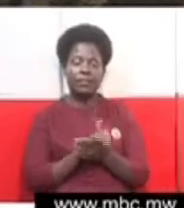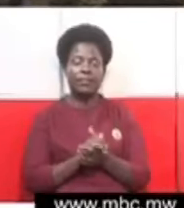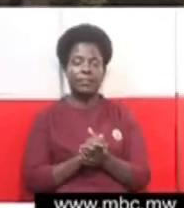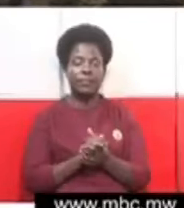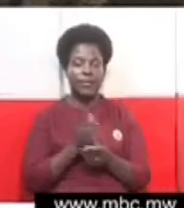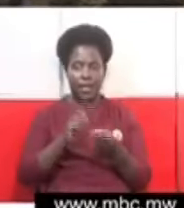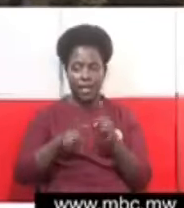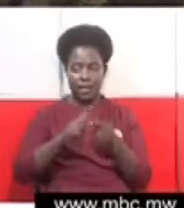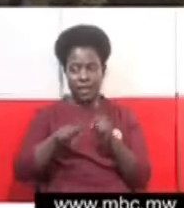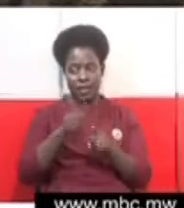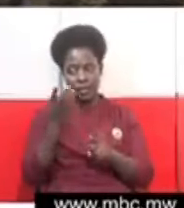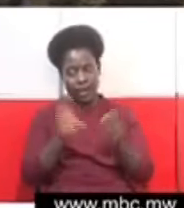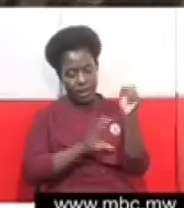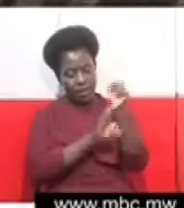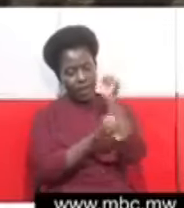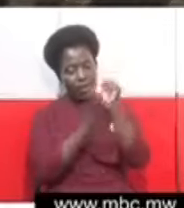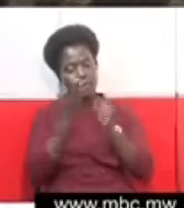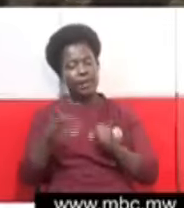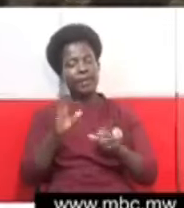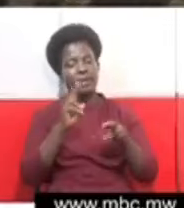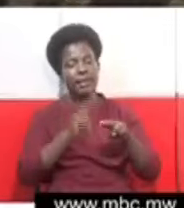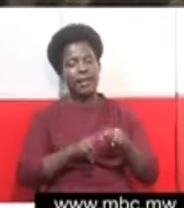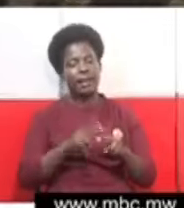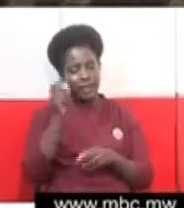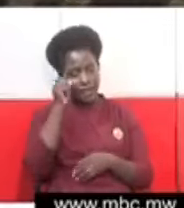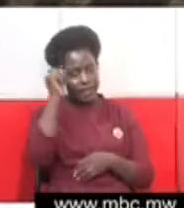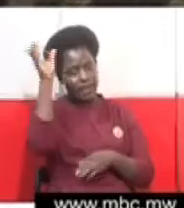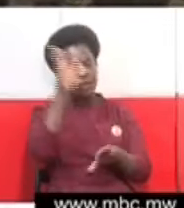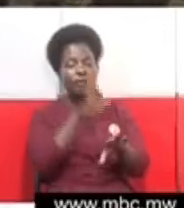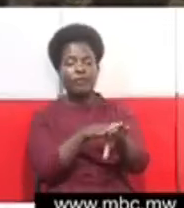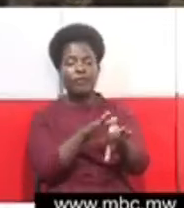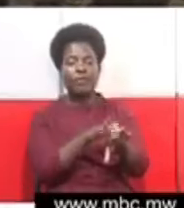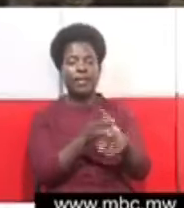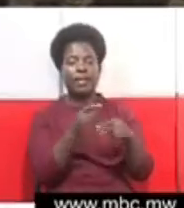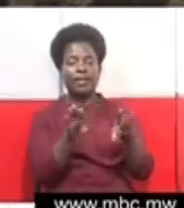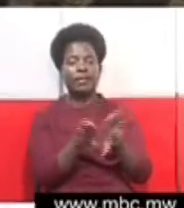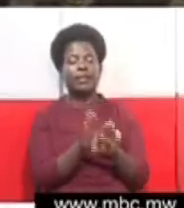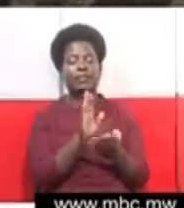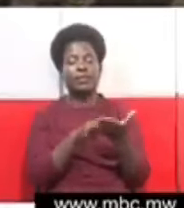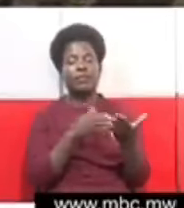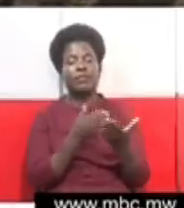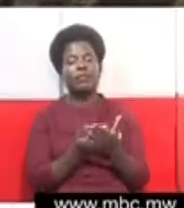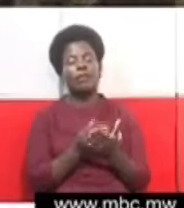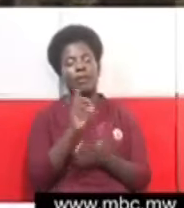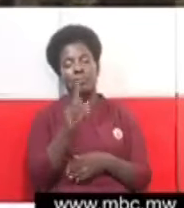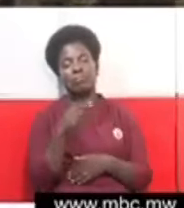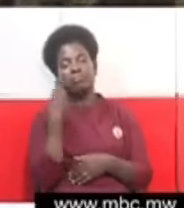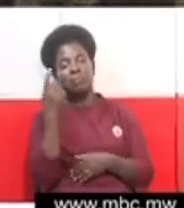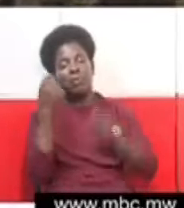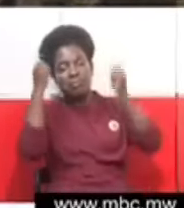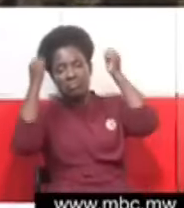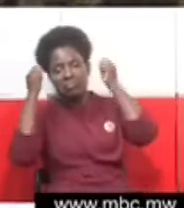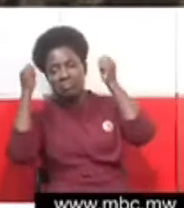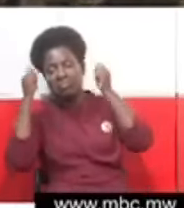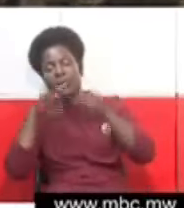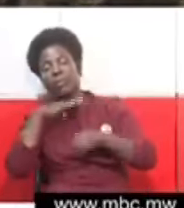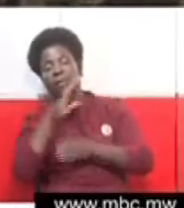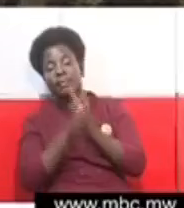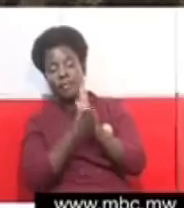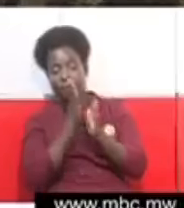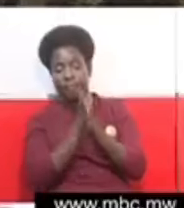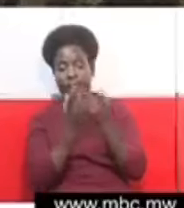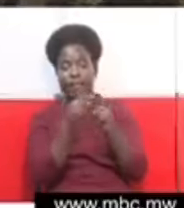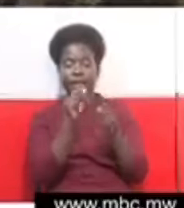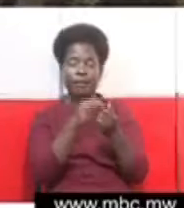anzathu maiko ena ndi kuti tipeza nzeru mwasanga popeza kuti mutumwa susesa denga komanso mavuto amene ife mwe tikulimba nawo